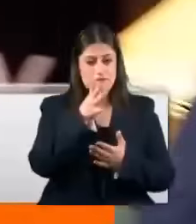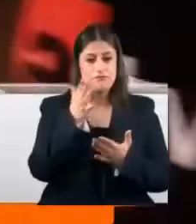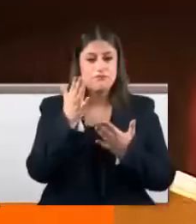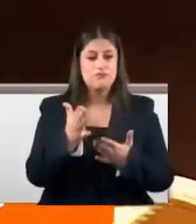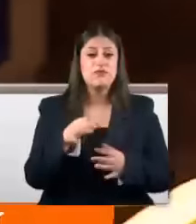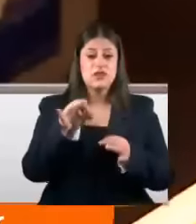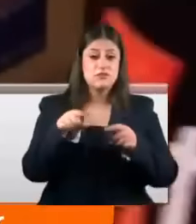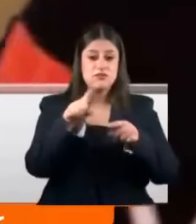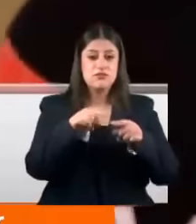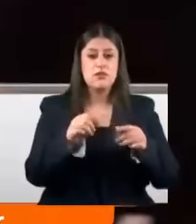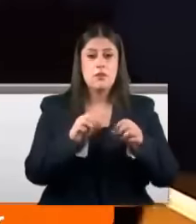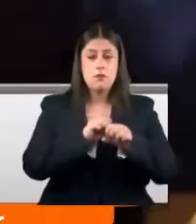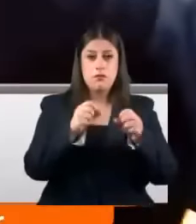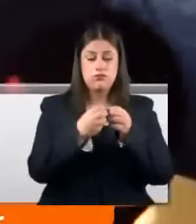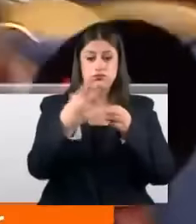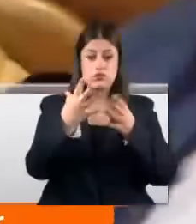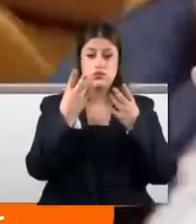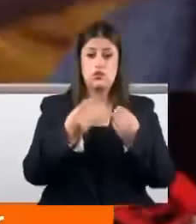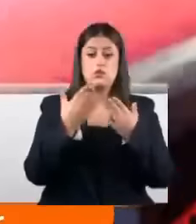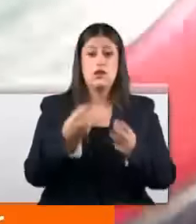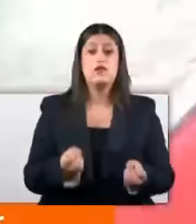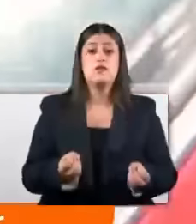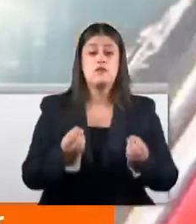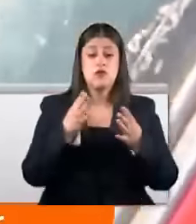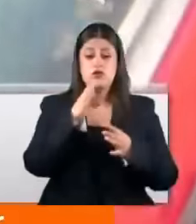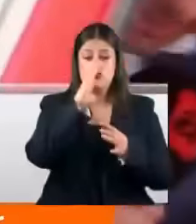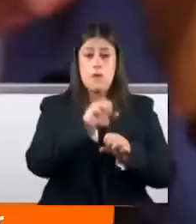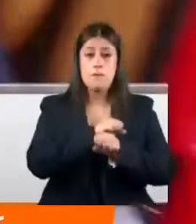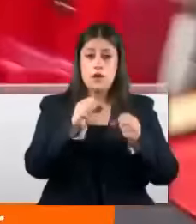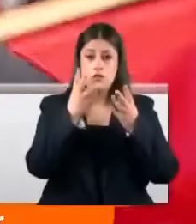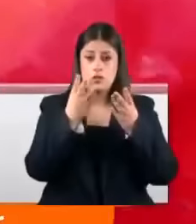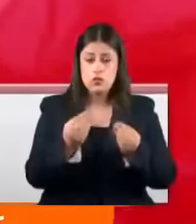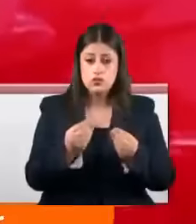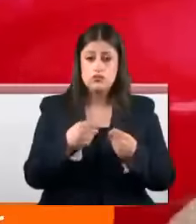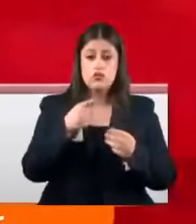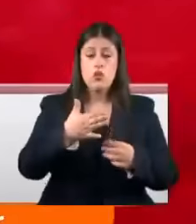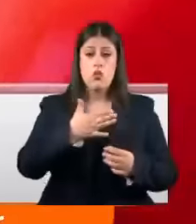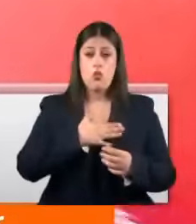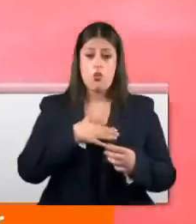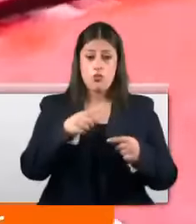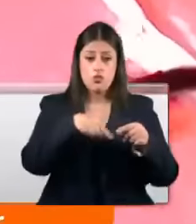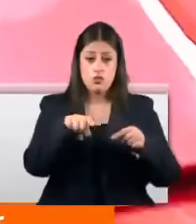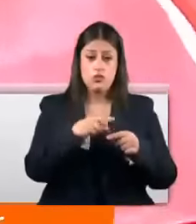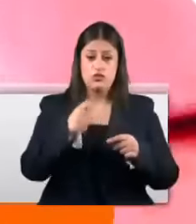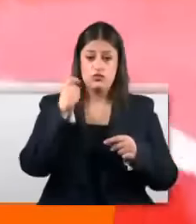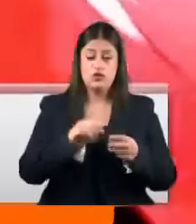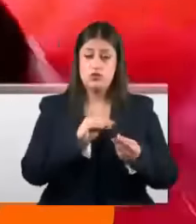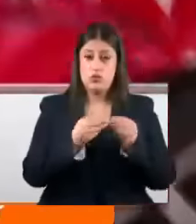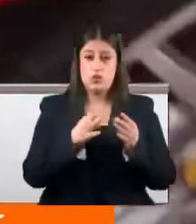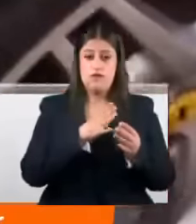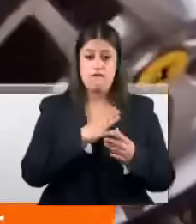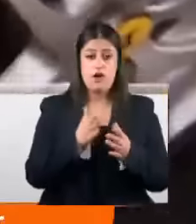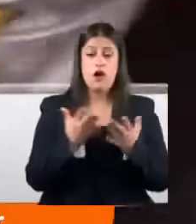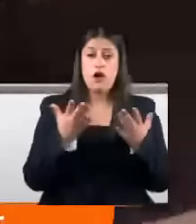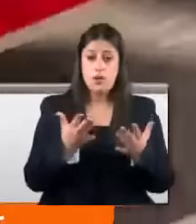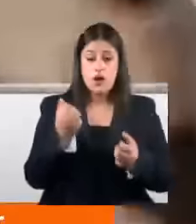bu halde. Airbag açmış, yetmemiş. Camlar patlamış, yetmemiş. Önde de ciddi anlamda hasar var. Ama